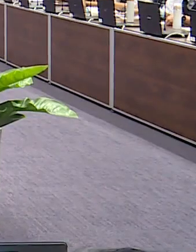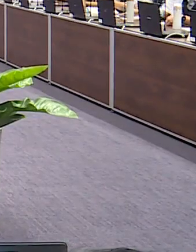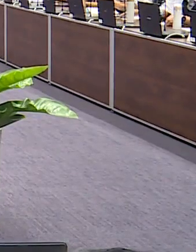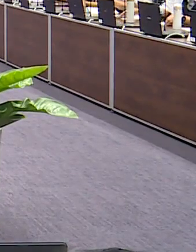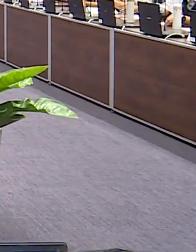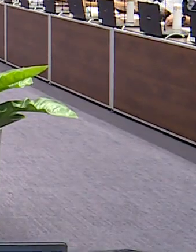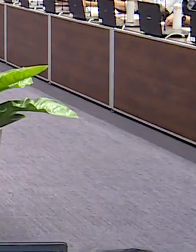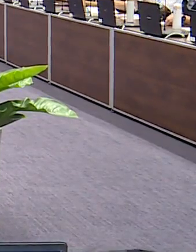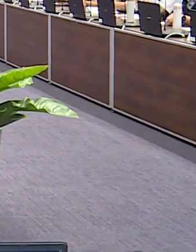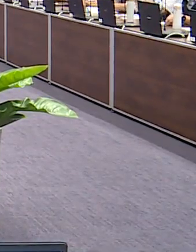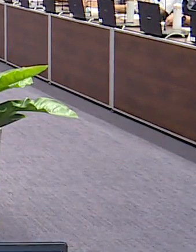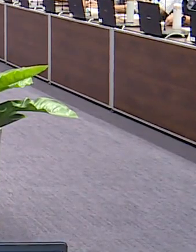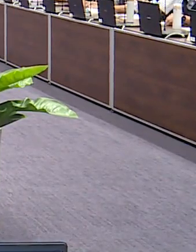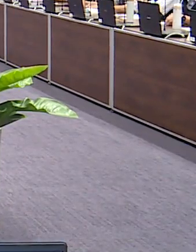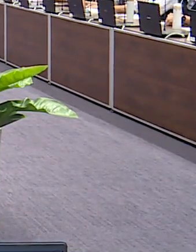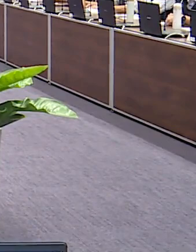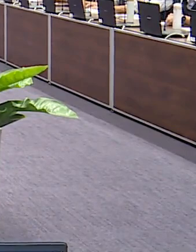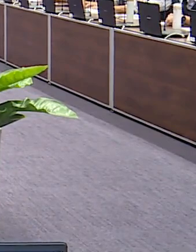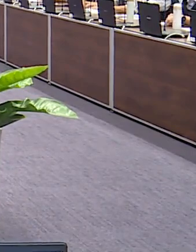观奖，